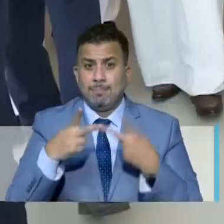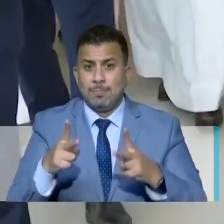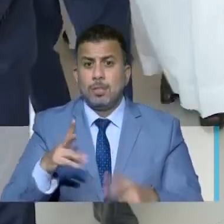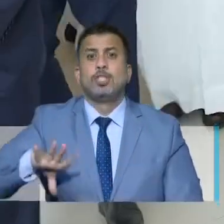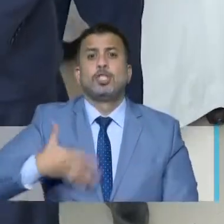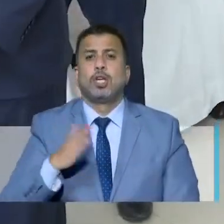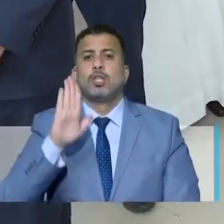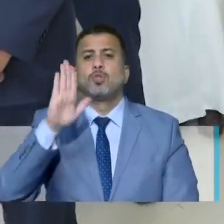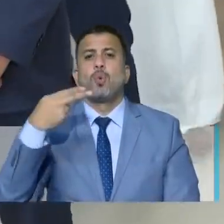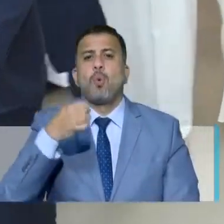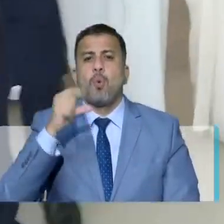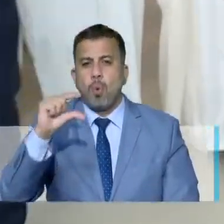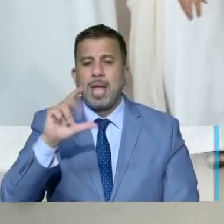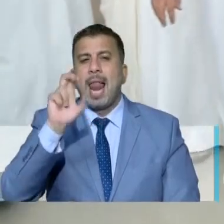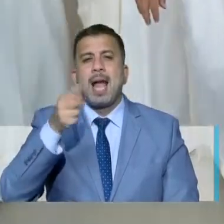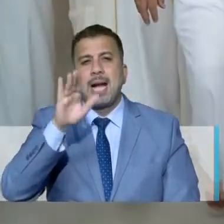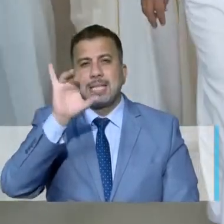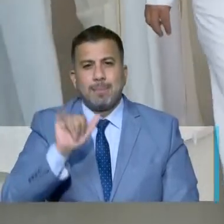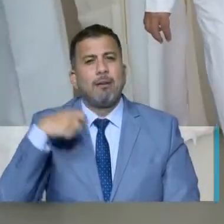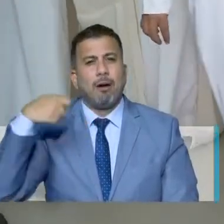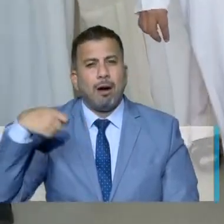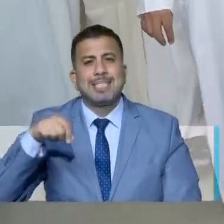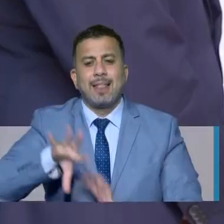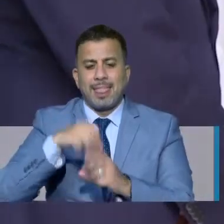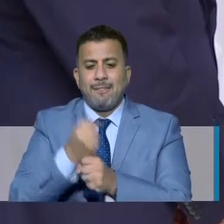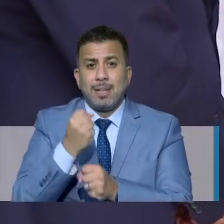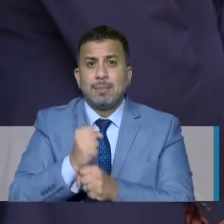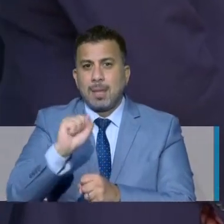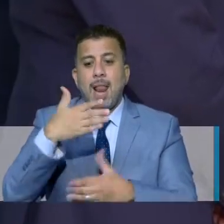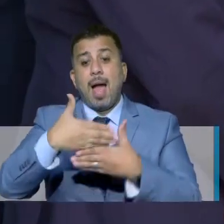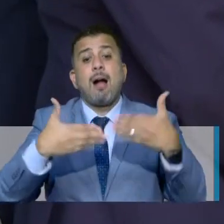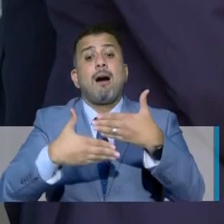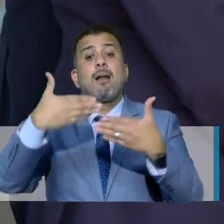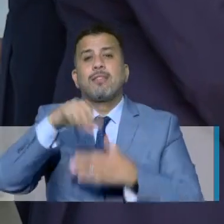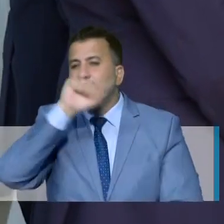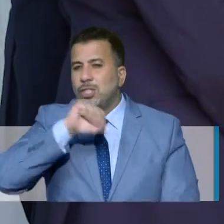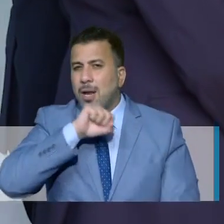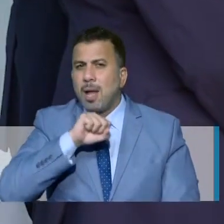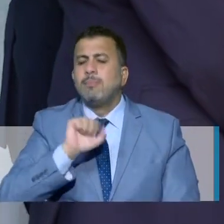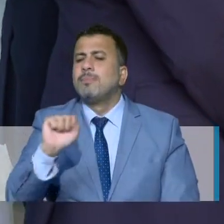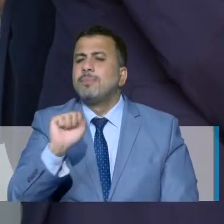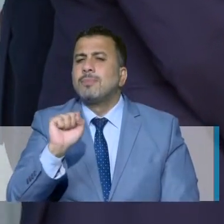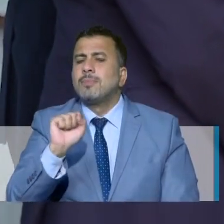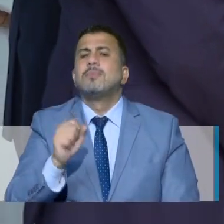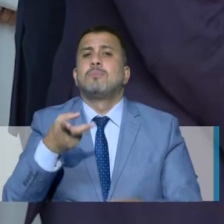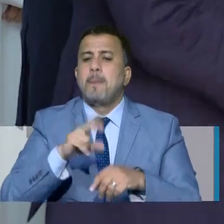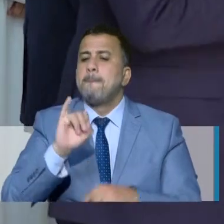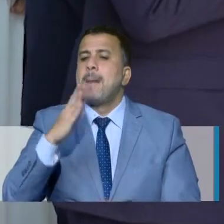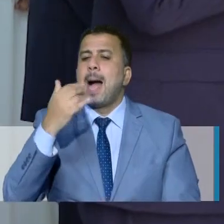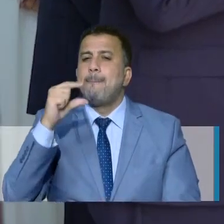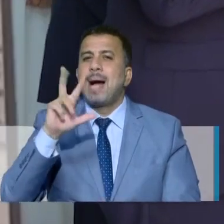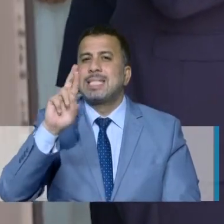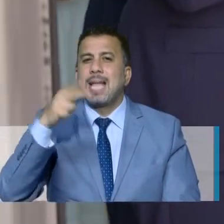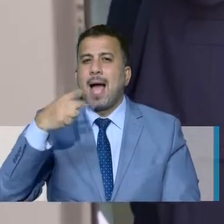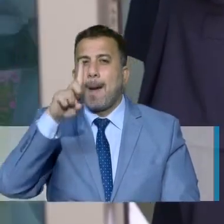كل من الشيخ سعود بن محمد بن سعود القاسمي الرئيس التنفيذي لقطاع العقارات في الشارقه لاداره الاصول ومحمد عبيد